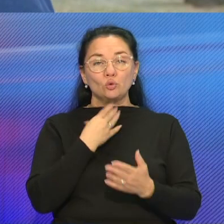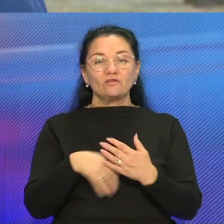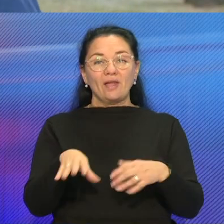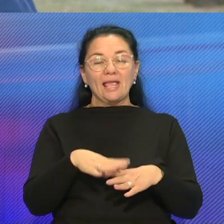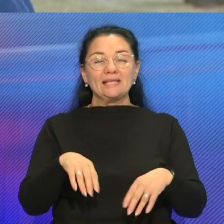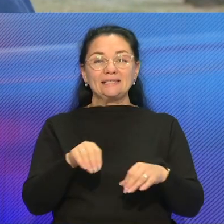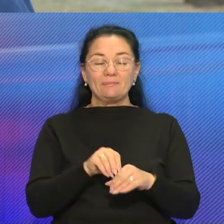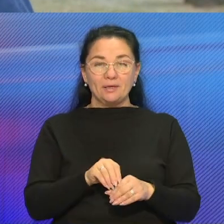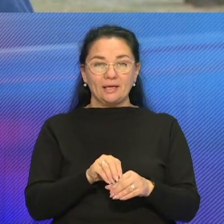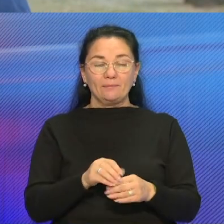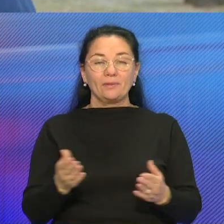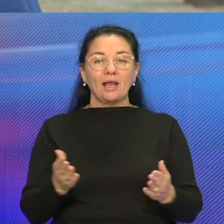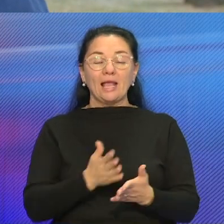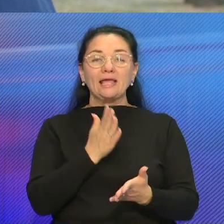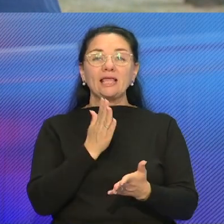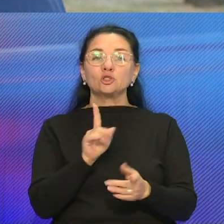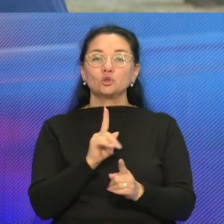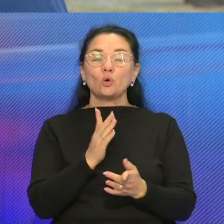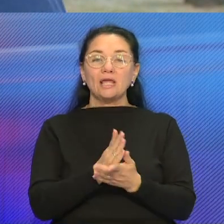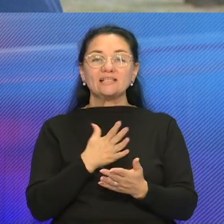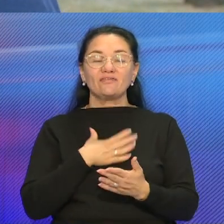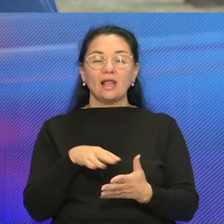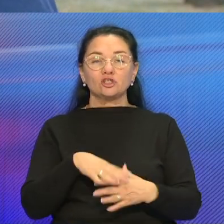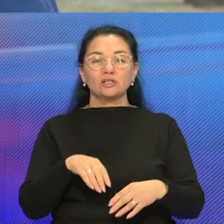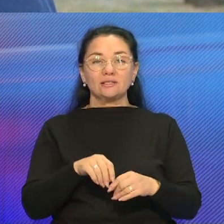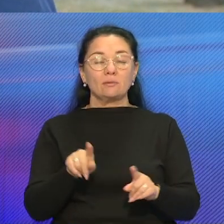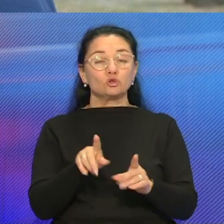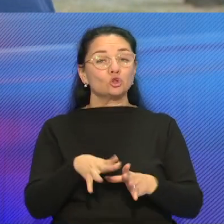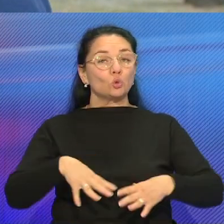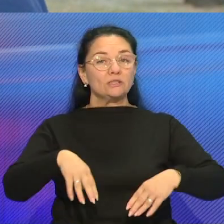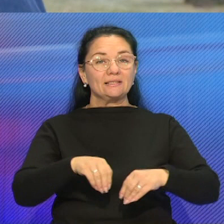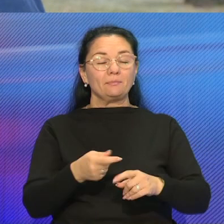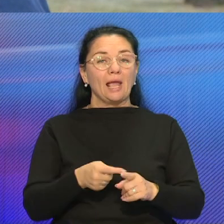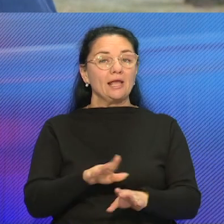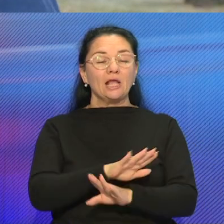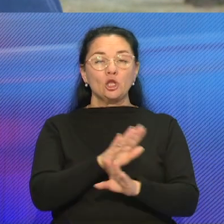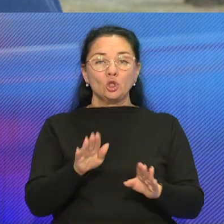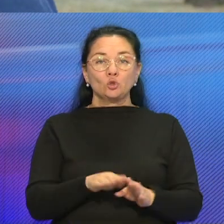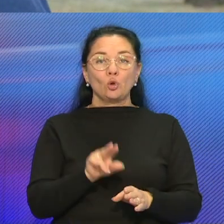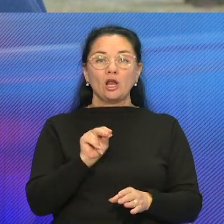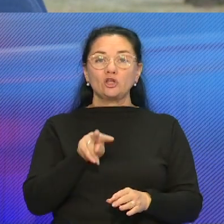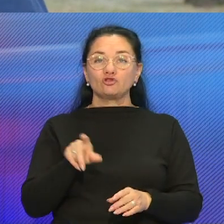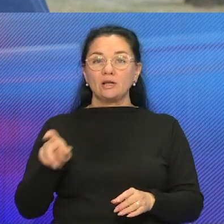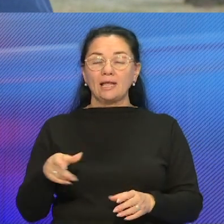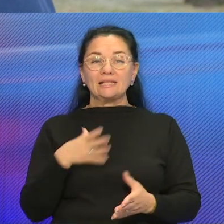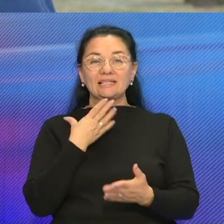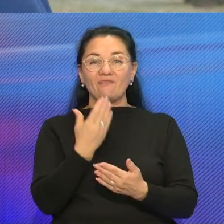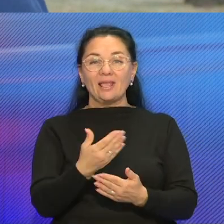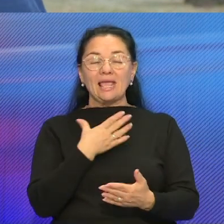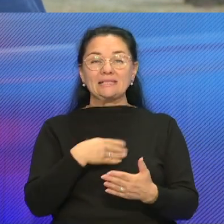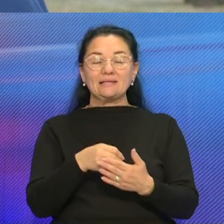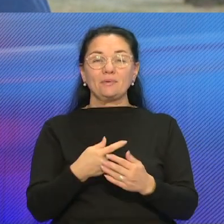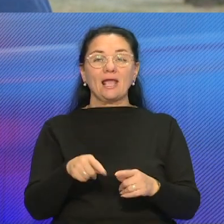артефакты в наших семьях. О том, что семья – это не только члены твоей семьи, это твой коллектив, это твоё общественное